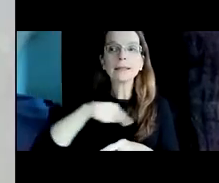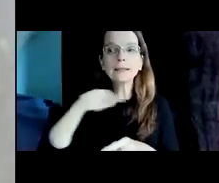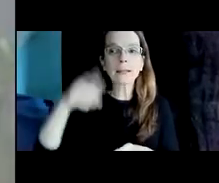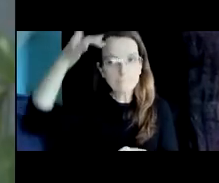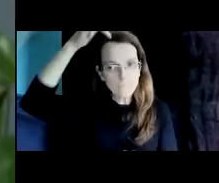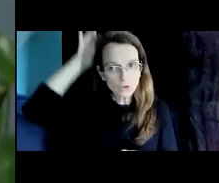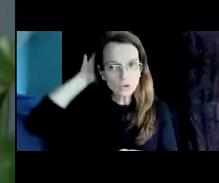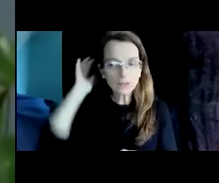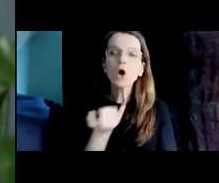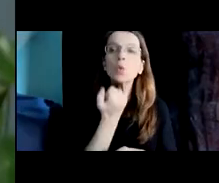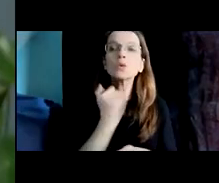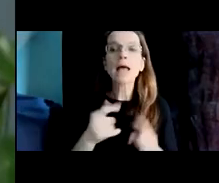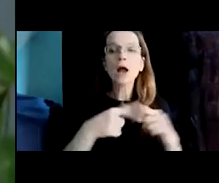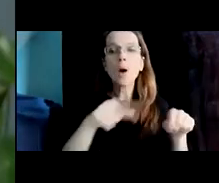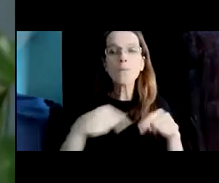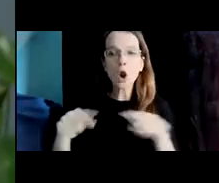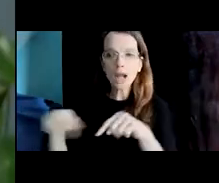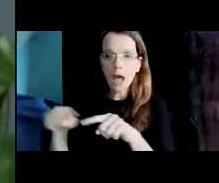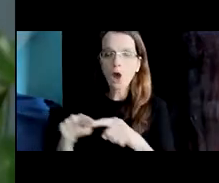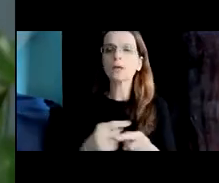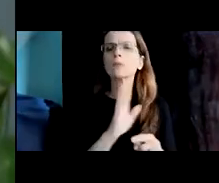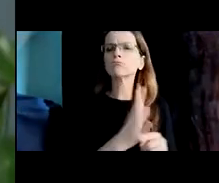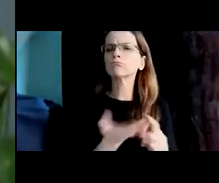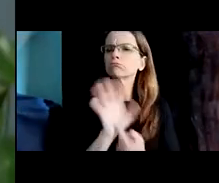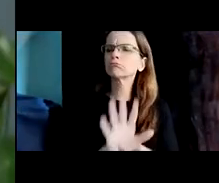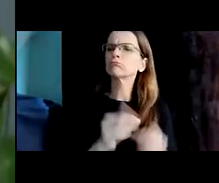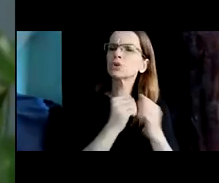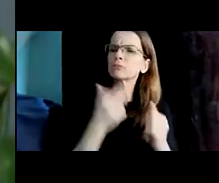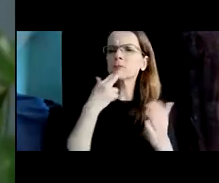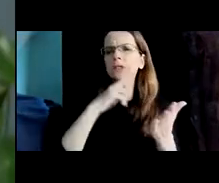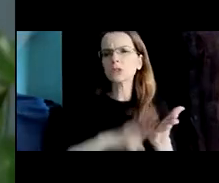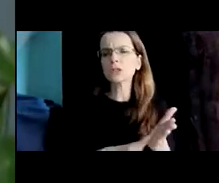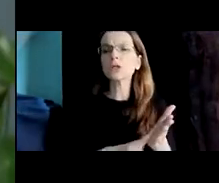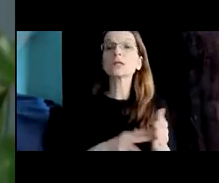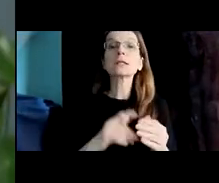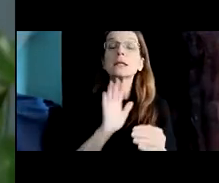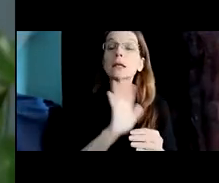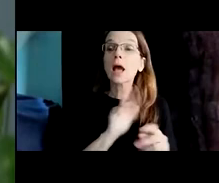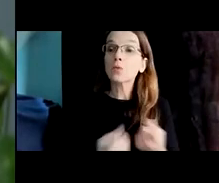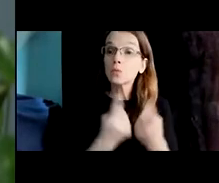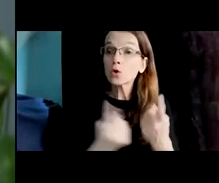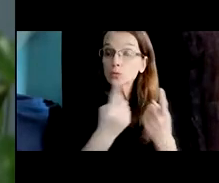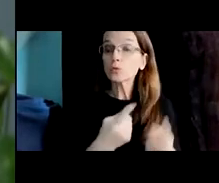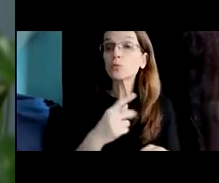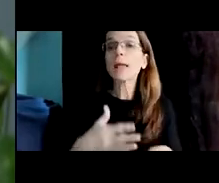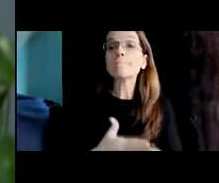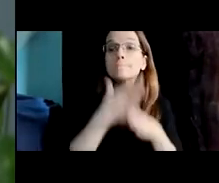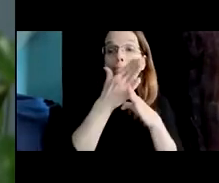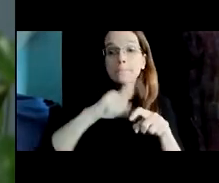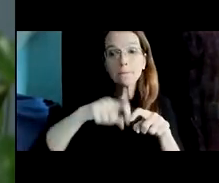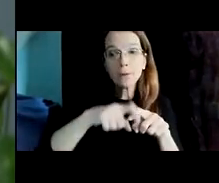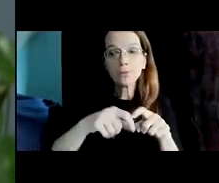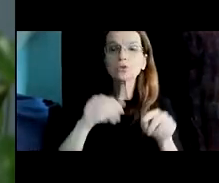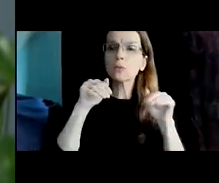Vsako poglavje predstavi posebnosti, značilnosti, prilagoditve ter pripomočke in spodbude, ki jih je dobro poznati